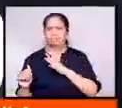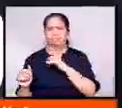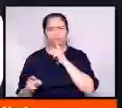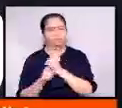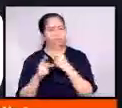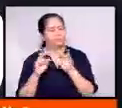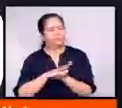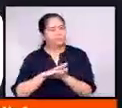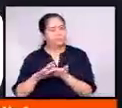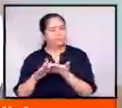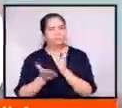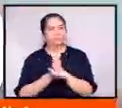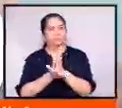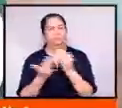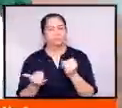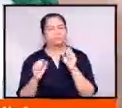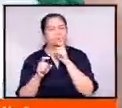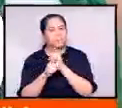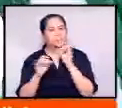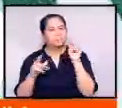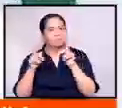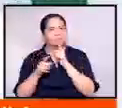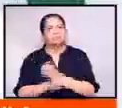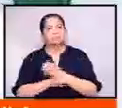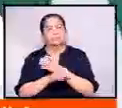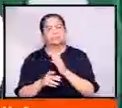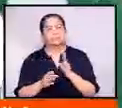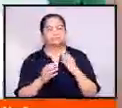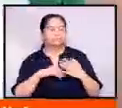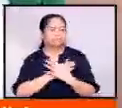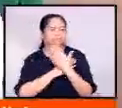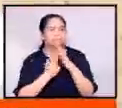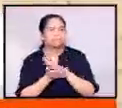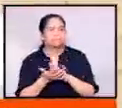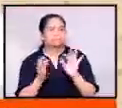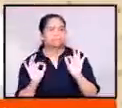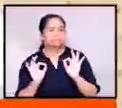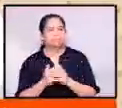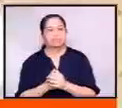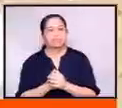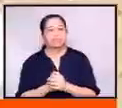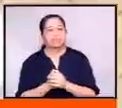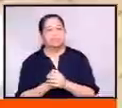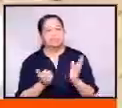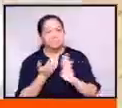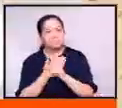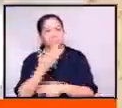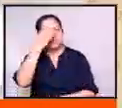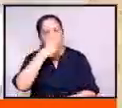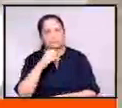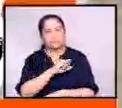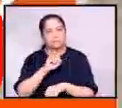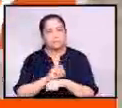talaga. Sobrang dinisaban ni Boracay. You can really tell that people really care about the beaches here and it's really nice to see that. Sa panunumbalik ng ganda ng